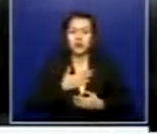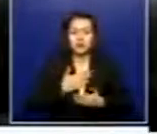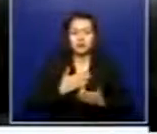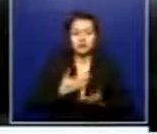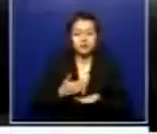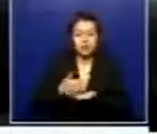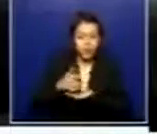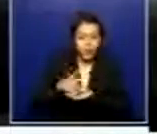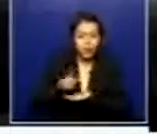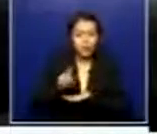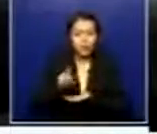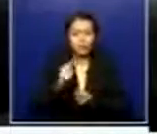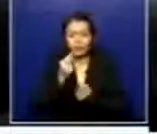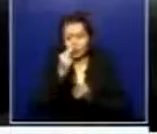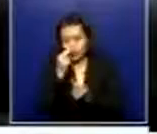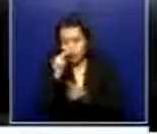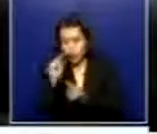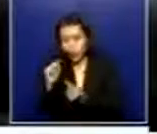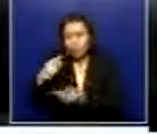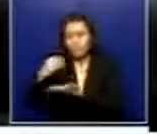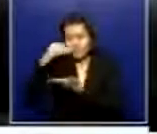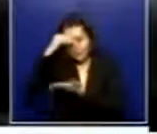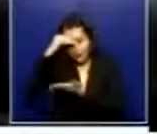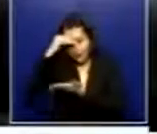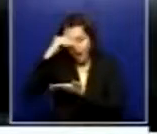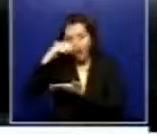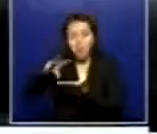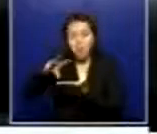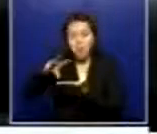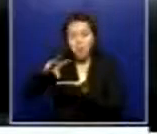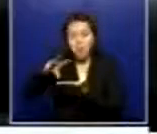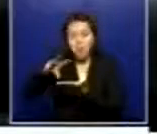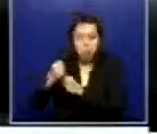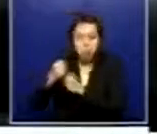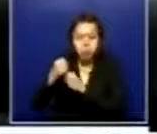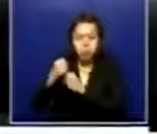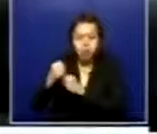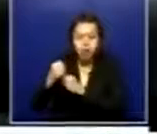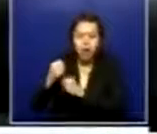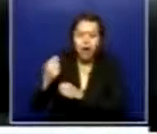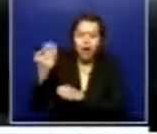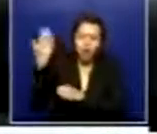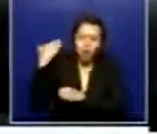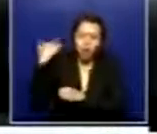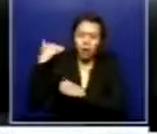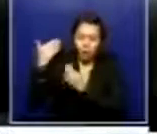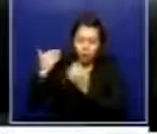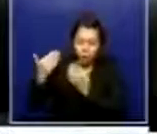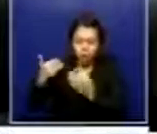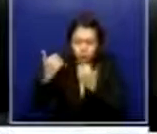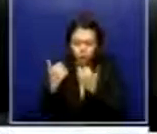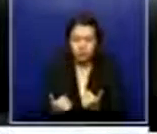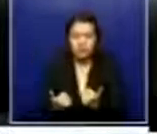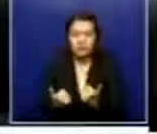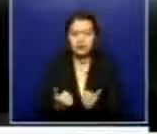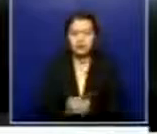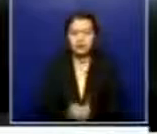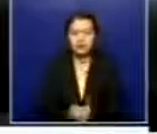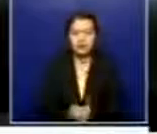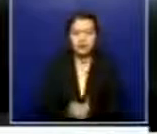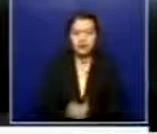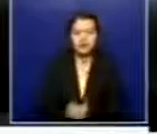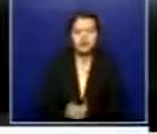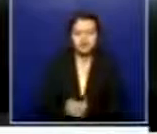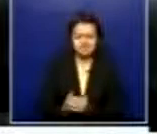าในการเคลื่อนไหวของนิสิตนักศึกษาในตลอดยุคสมัยอันที่จริงแล้วประกอบไปด้วยความ